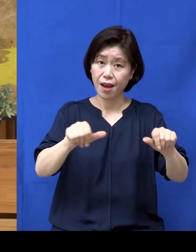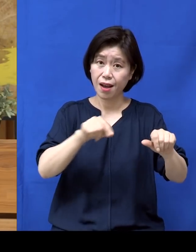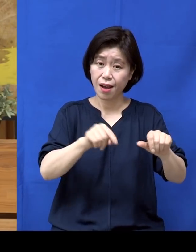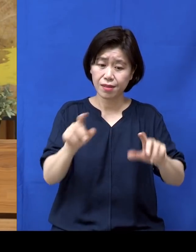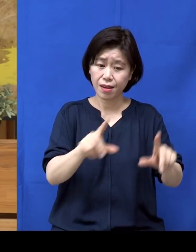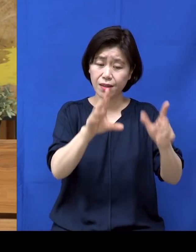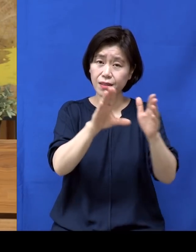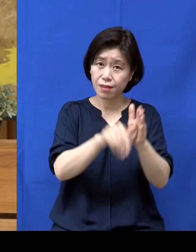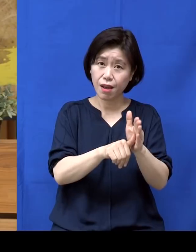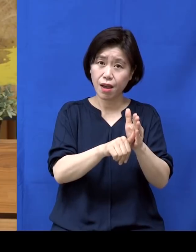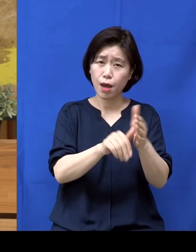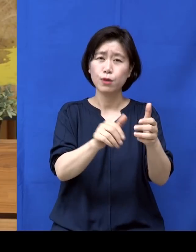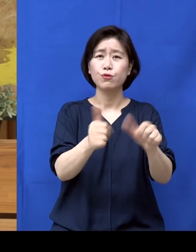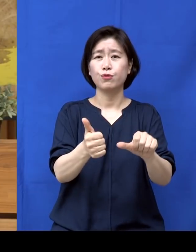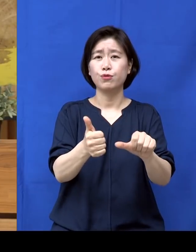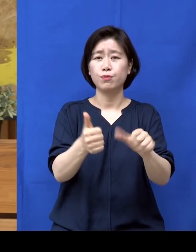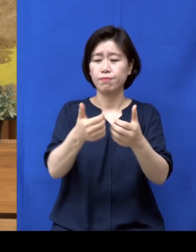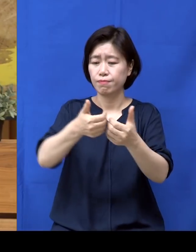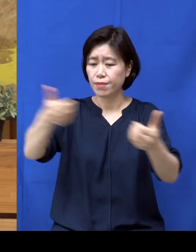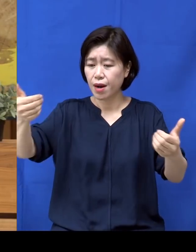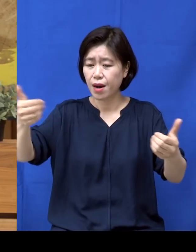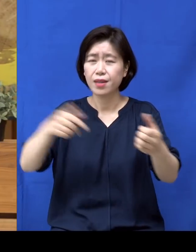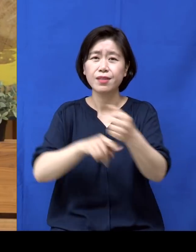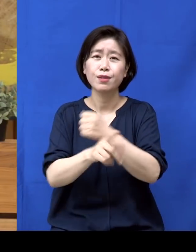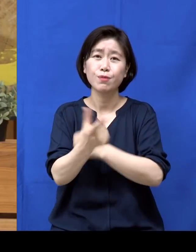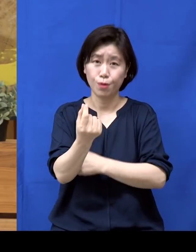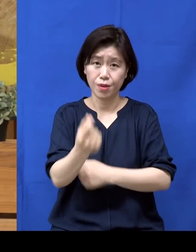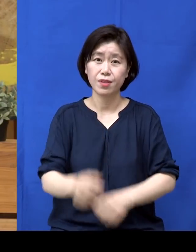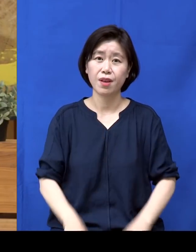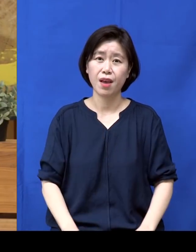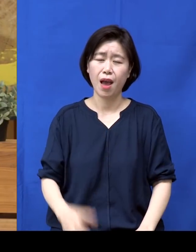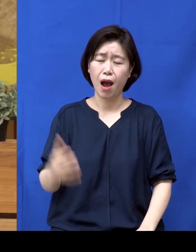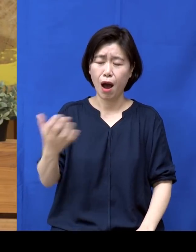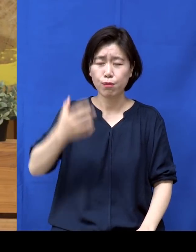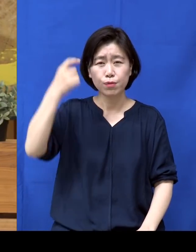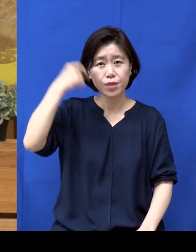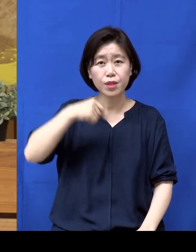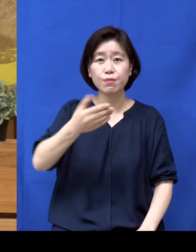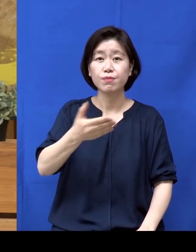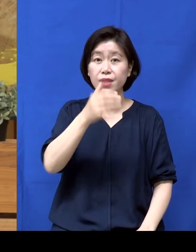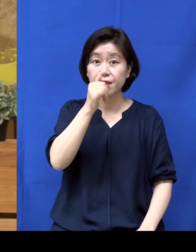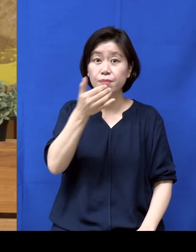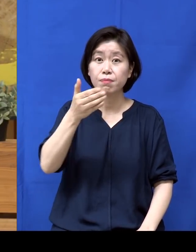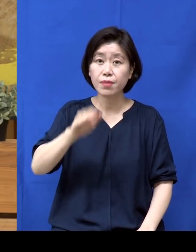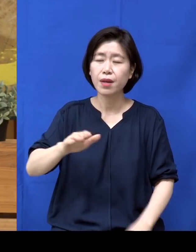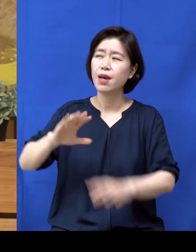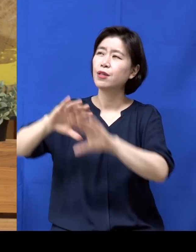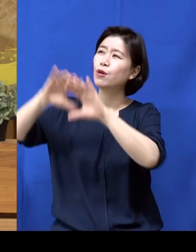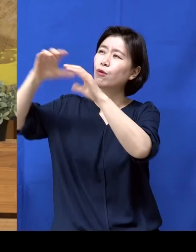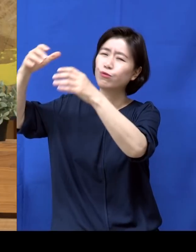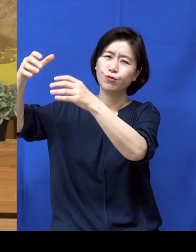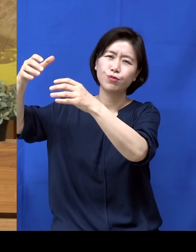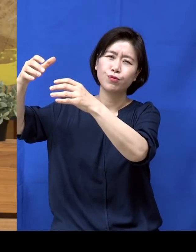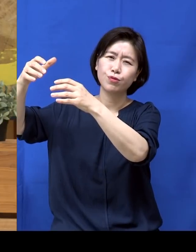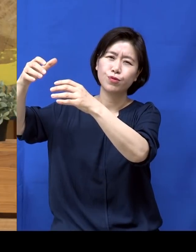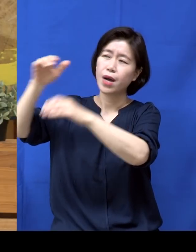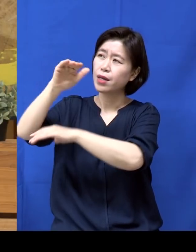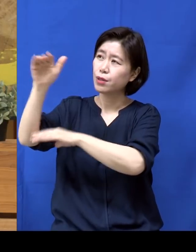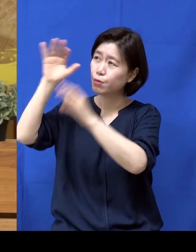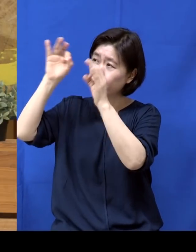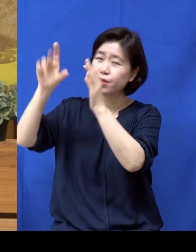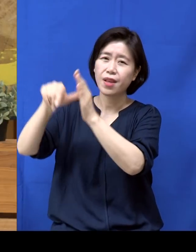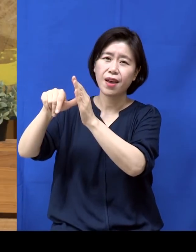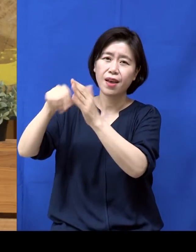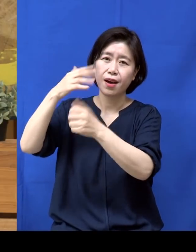되면 죽음은 어느 날 사라져버리고 우리에게 아픔만 주는 것이지만 그 기준을 천국에 둔다면 이곳이 아니라